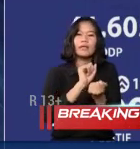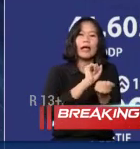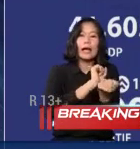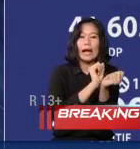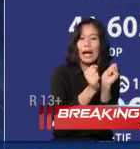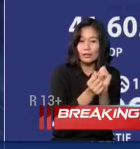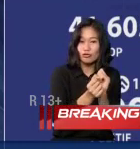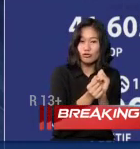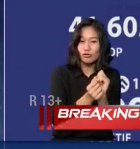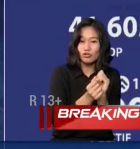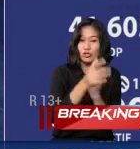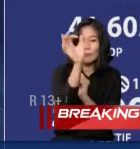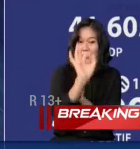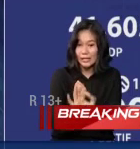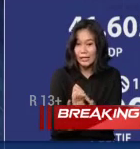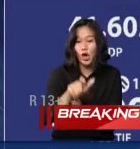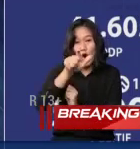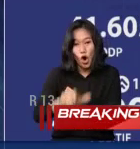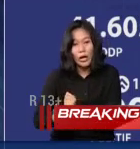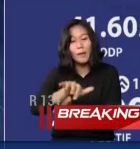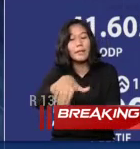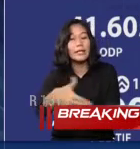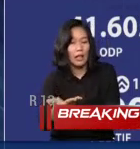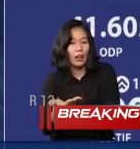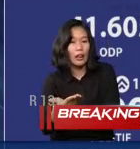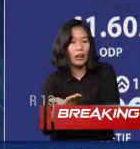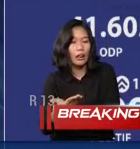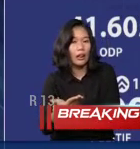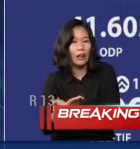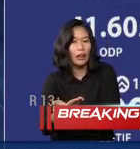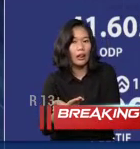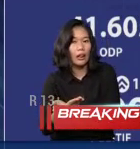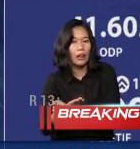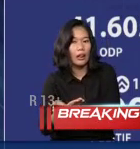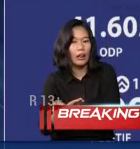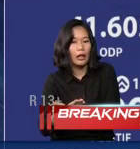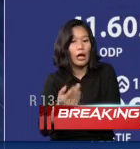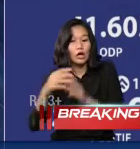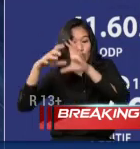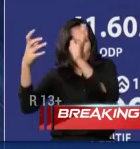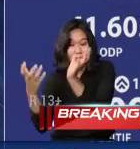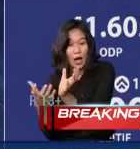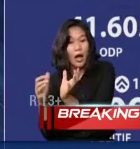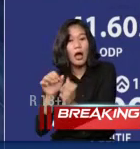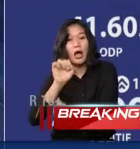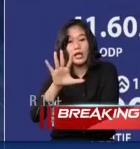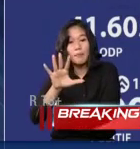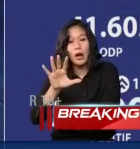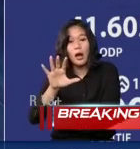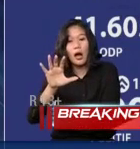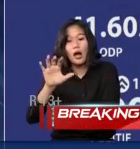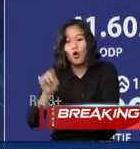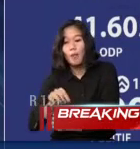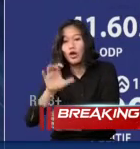angka persentase meninggal dari kasus penyakit ini kalau kita lihat angka dunia adalah 5,0